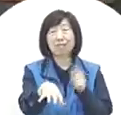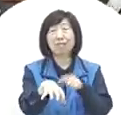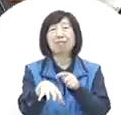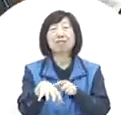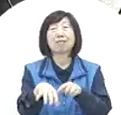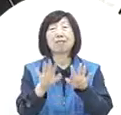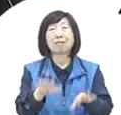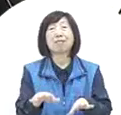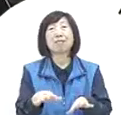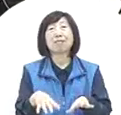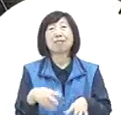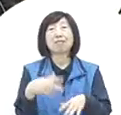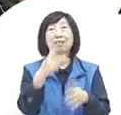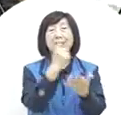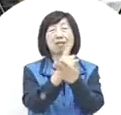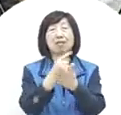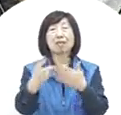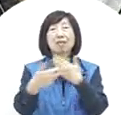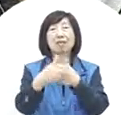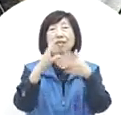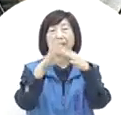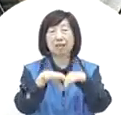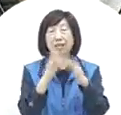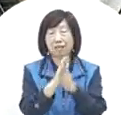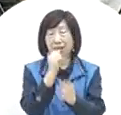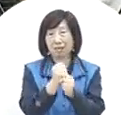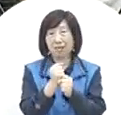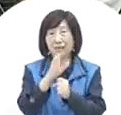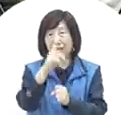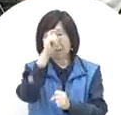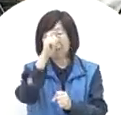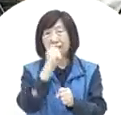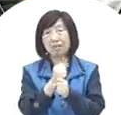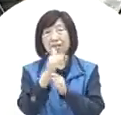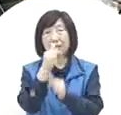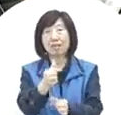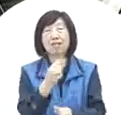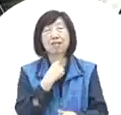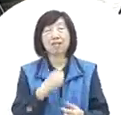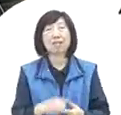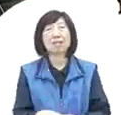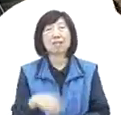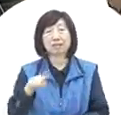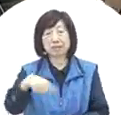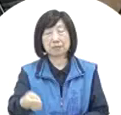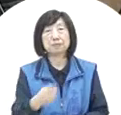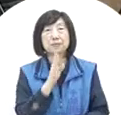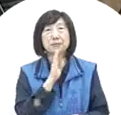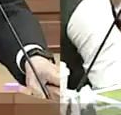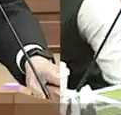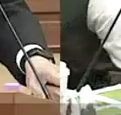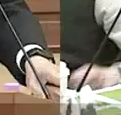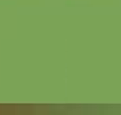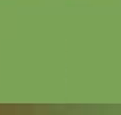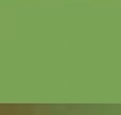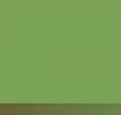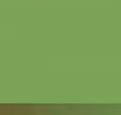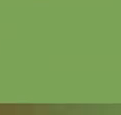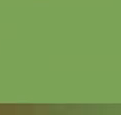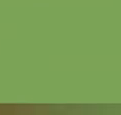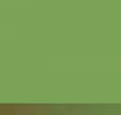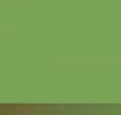前各卫生所都有在做，那我们希望更加的落实。下一个，我想要提倡所谓的心理